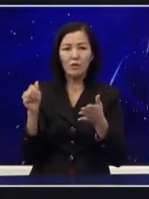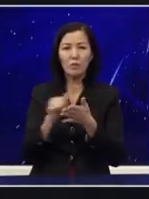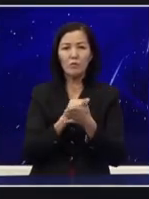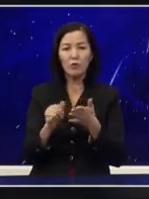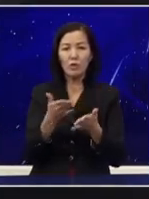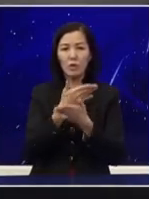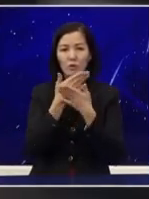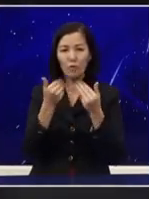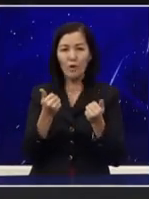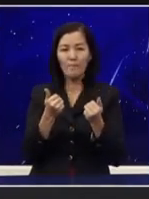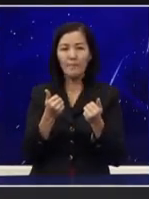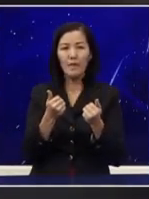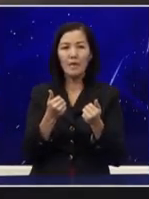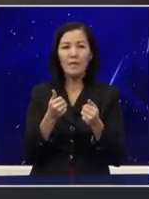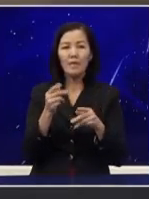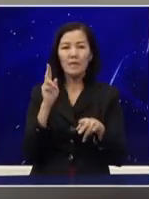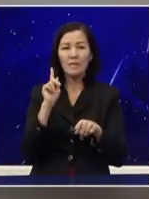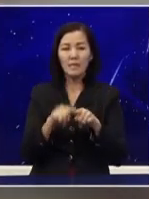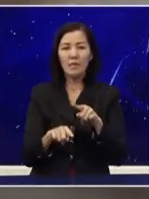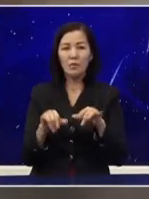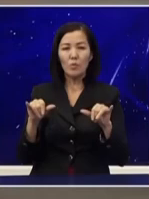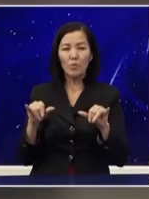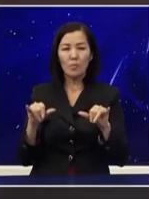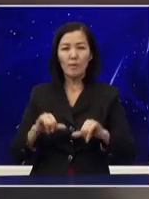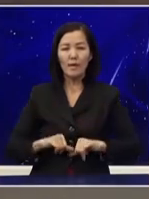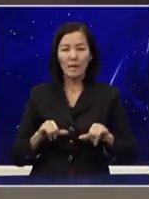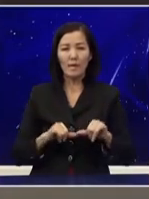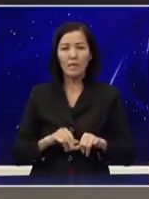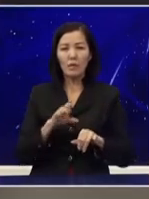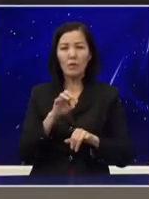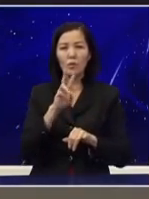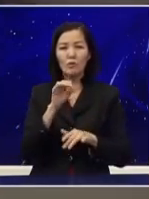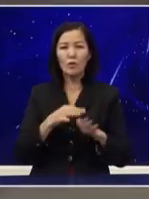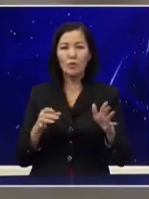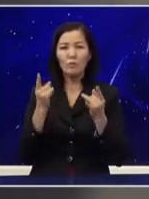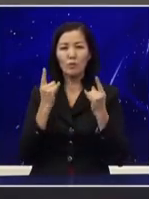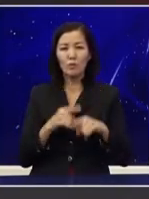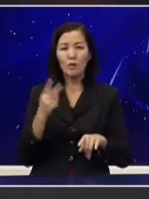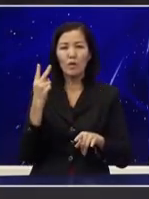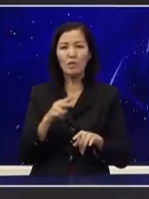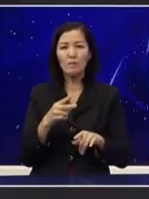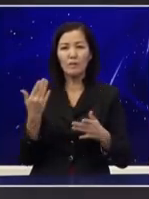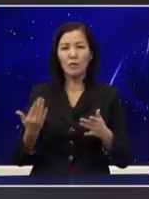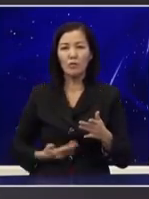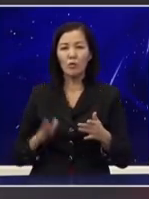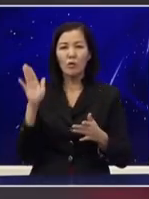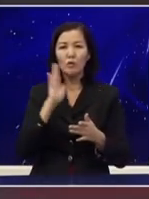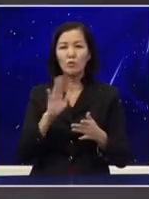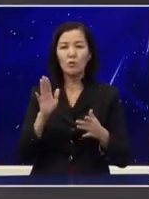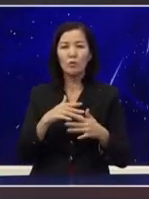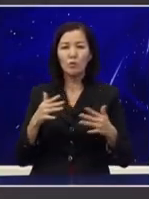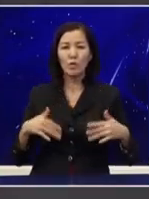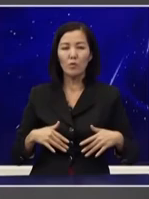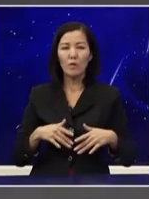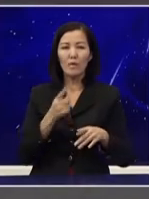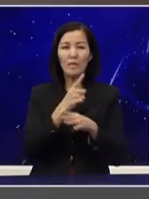құжаттарын көрсете алмаған. Артынша анықталғандай браконьер Түркістан облысының тумасы. 20 жастағы тұрғын су жануарларын заңмен